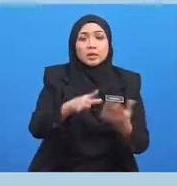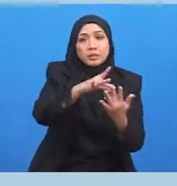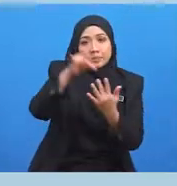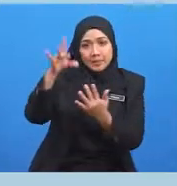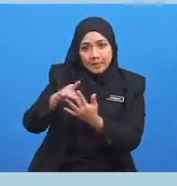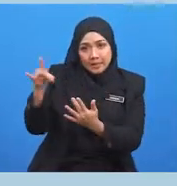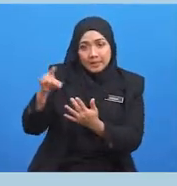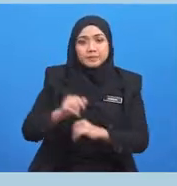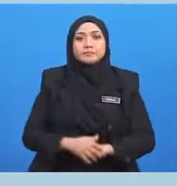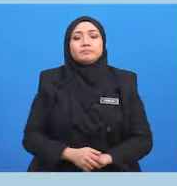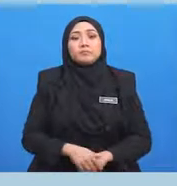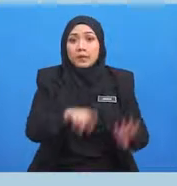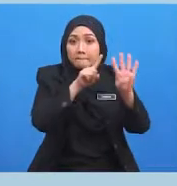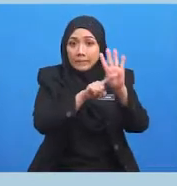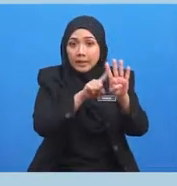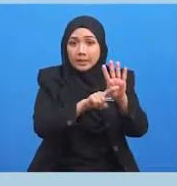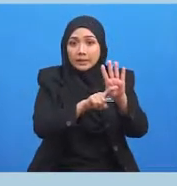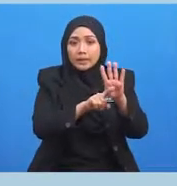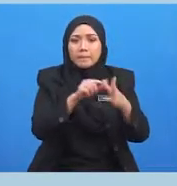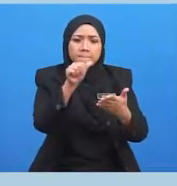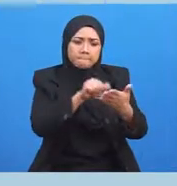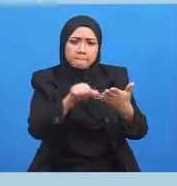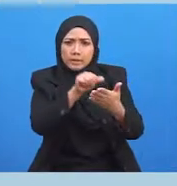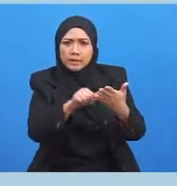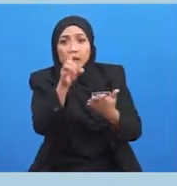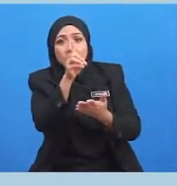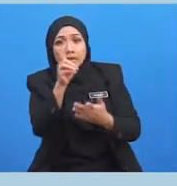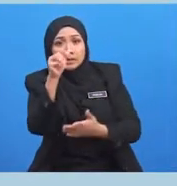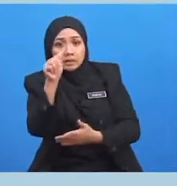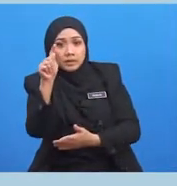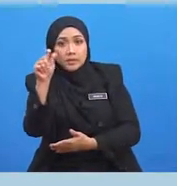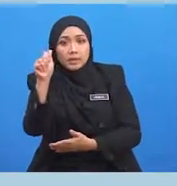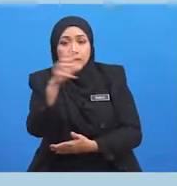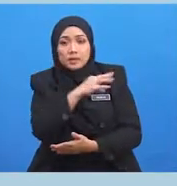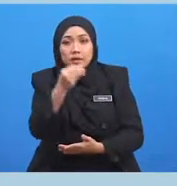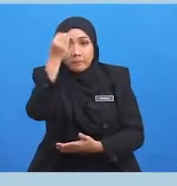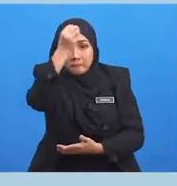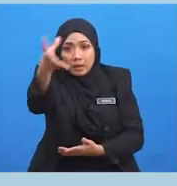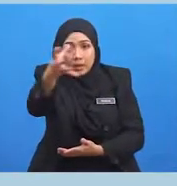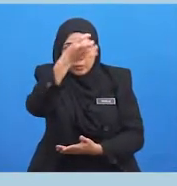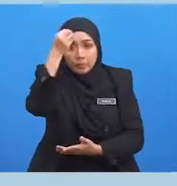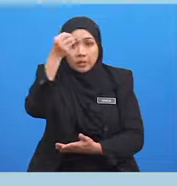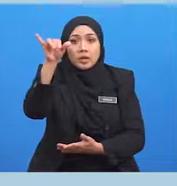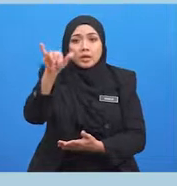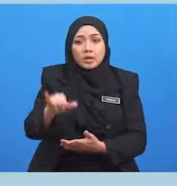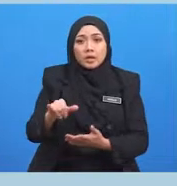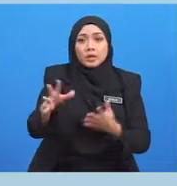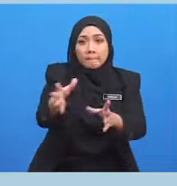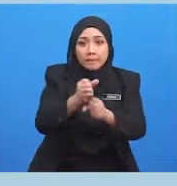dipilih. Keempat, menganalisis data dan maklumat yang diperoleh